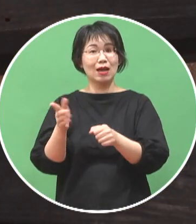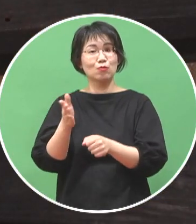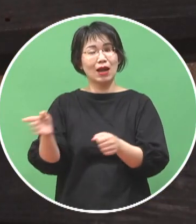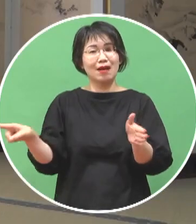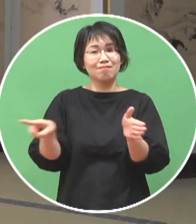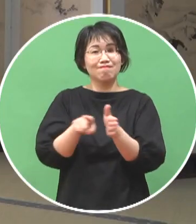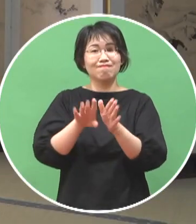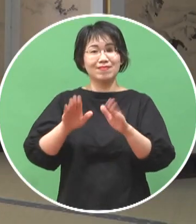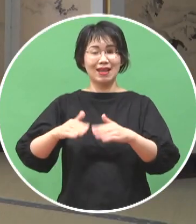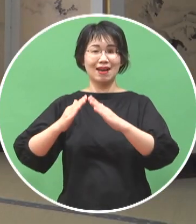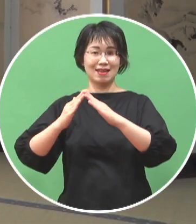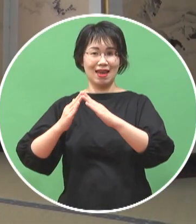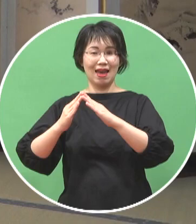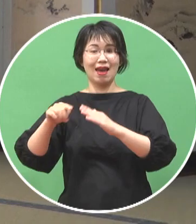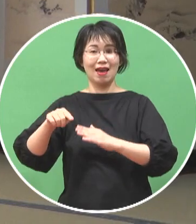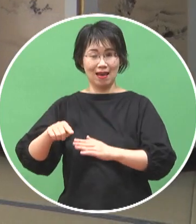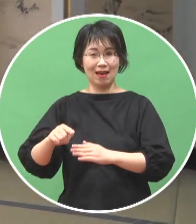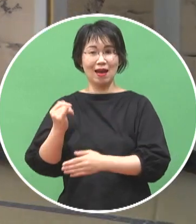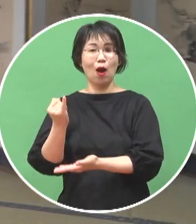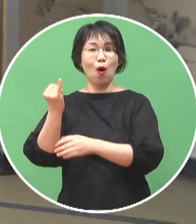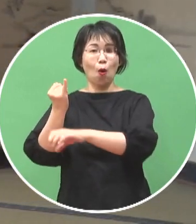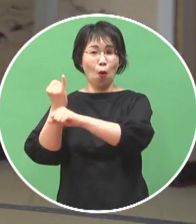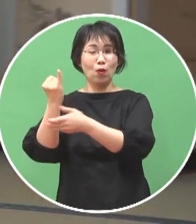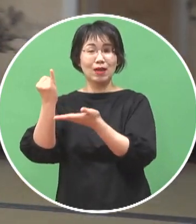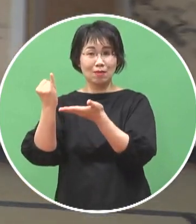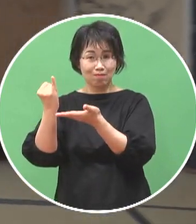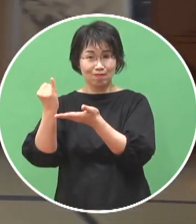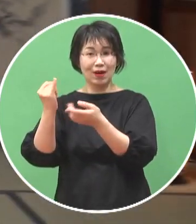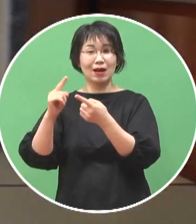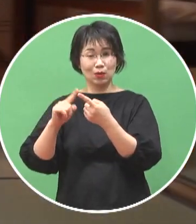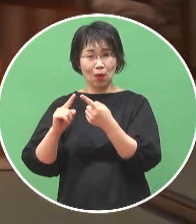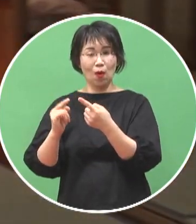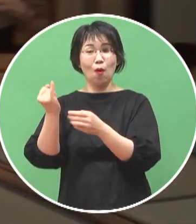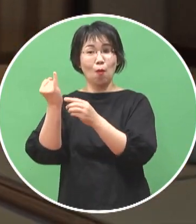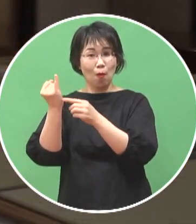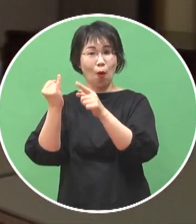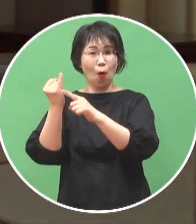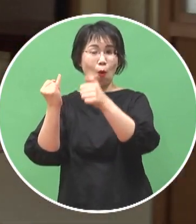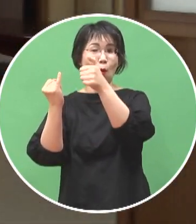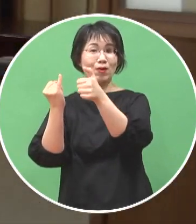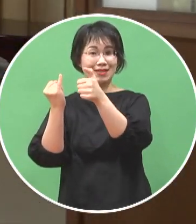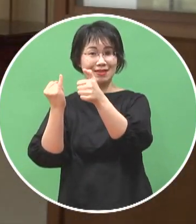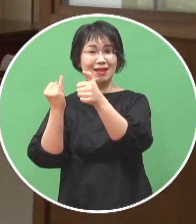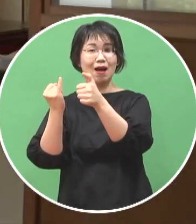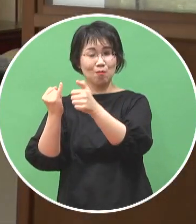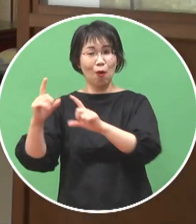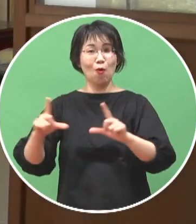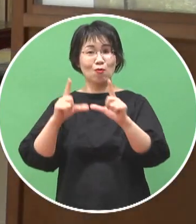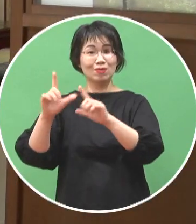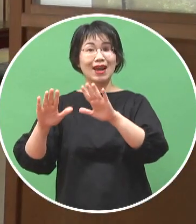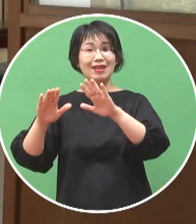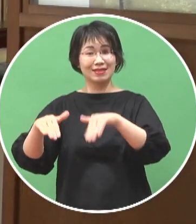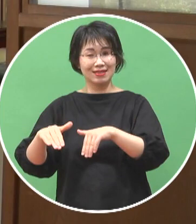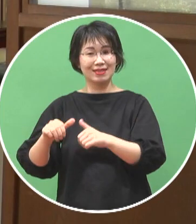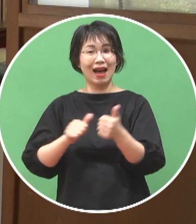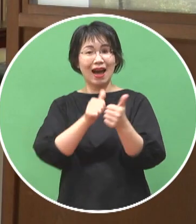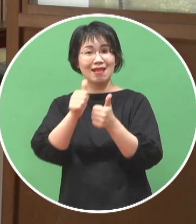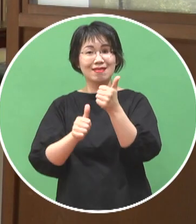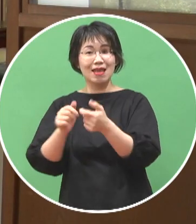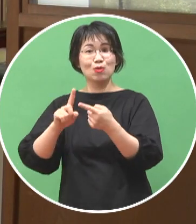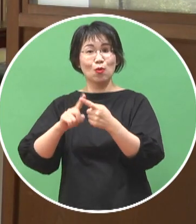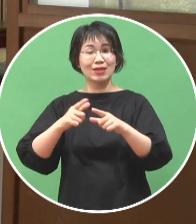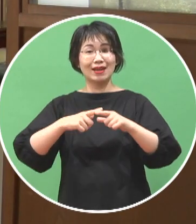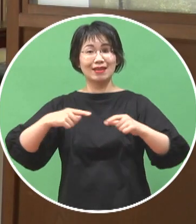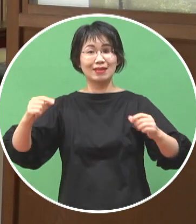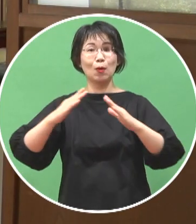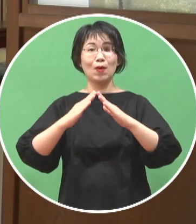。 オーナーの山本さんはもちろん、山本さんのおじいさんも暮らしていたという伝統的な日本